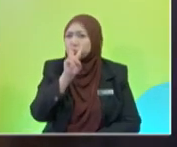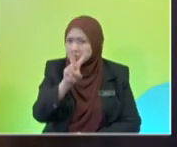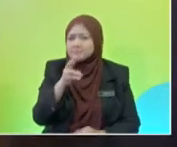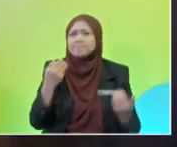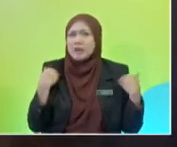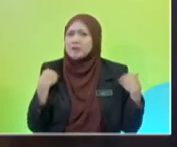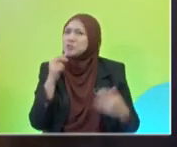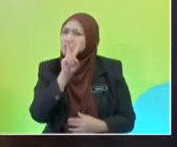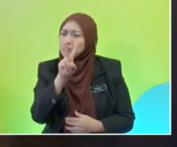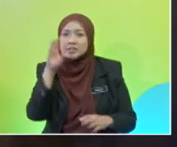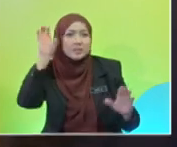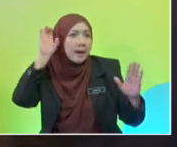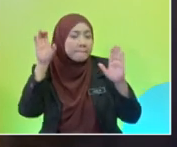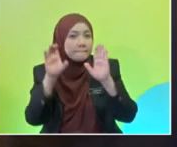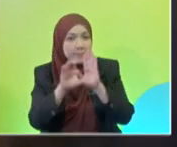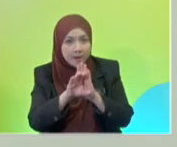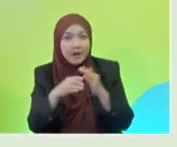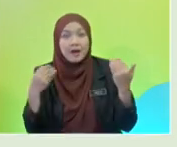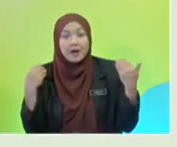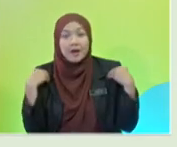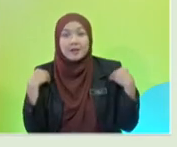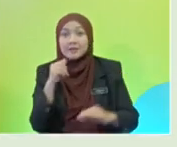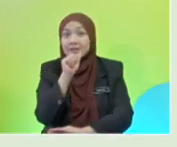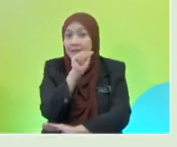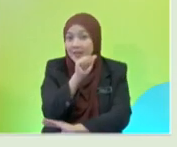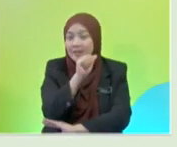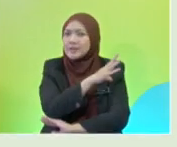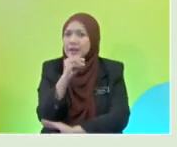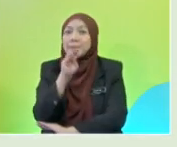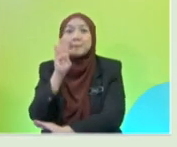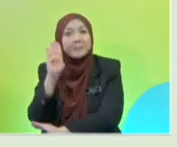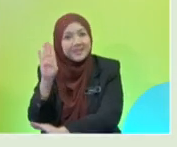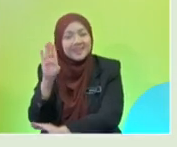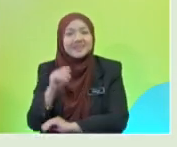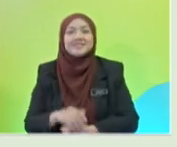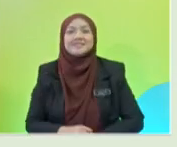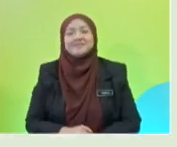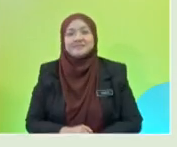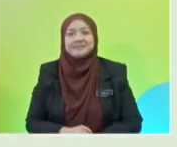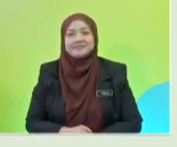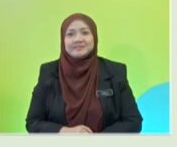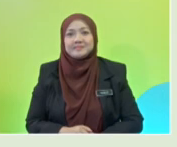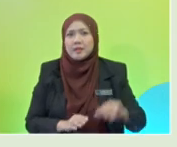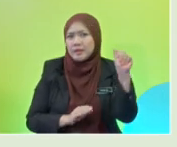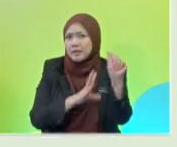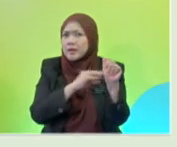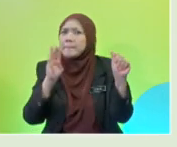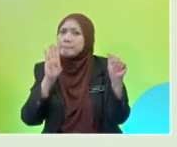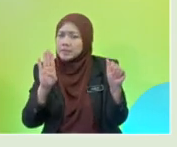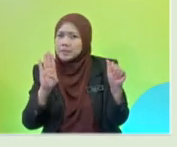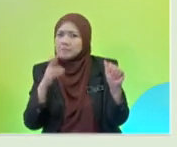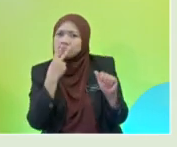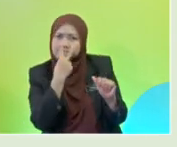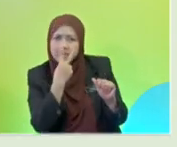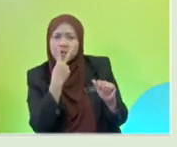nampak di sini ada gambar babi Oke gambar menunjukkan